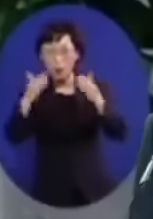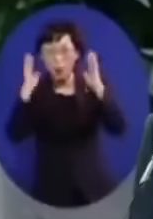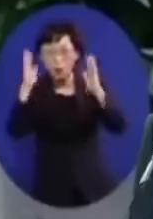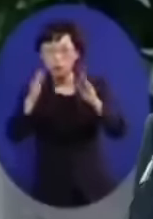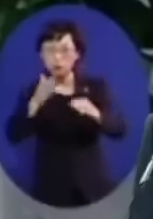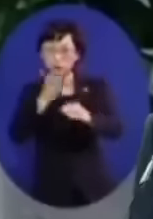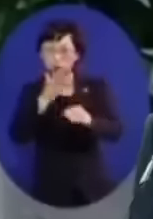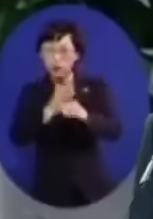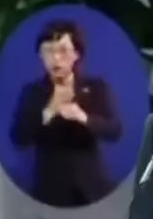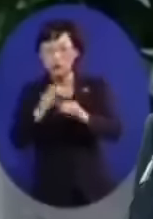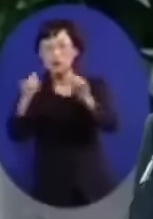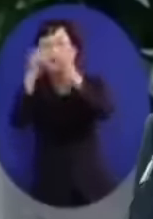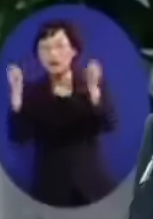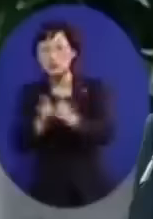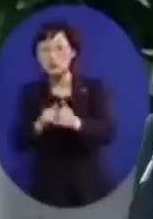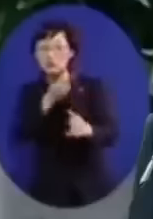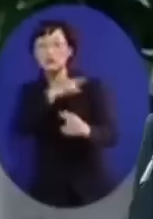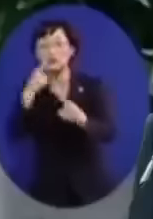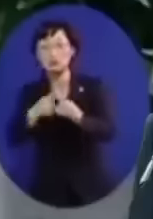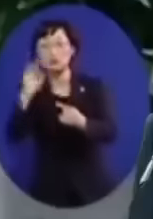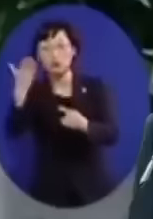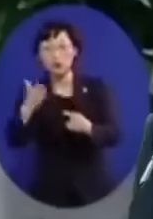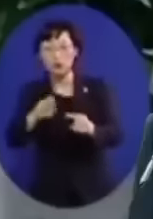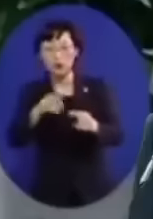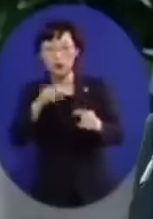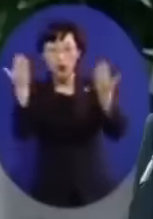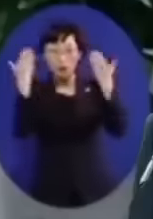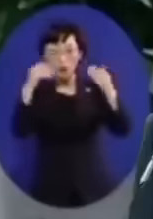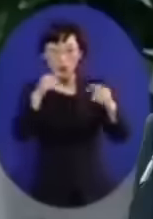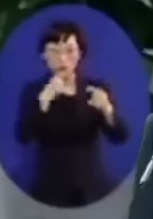사람은 바람과 함께 사라졌어요.